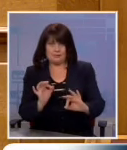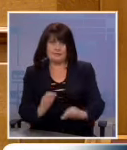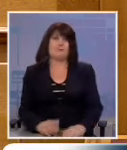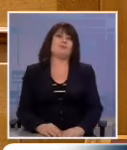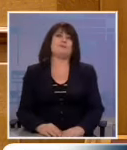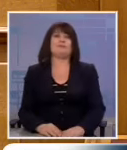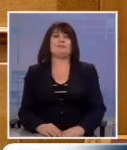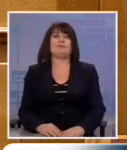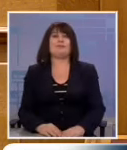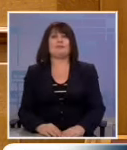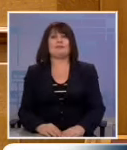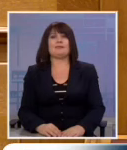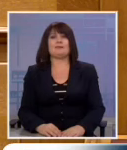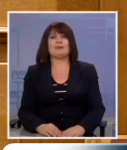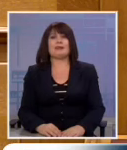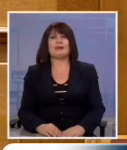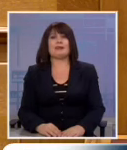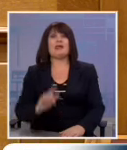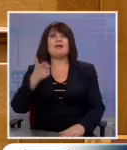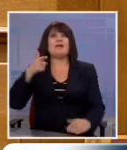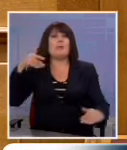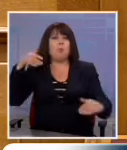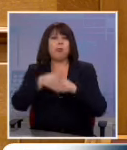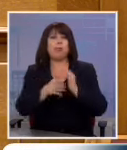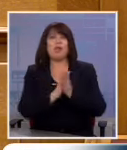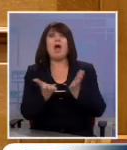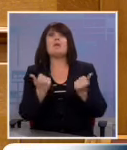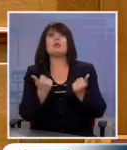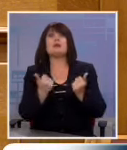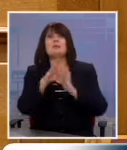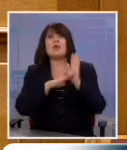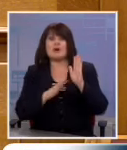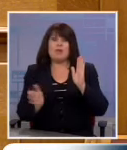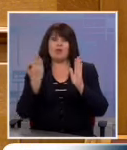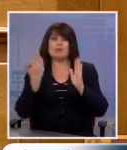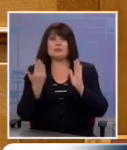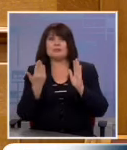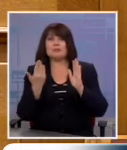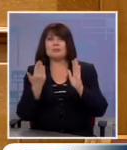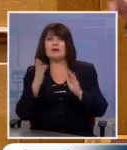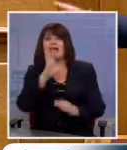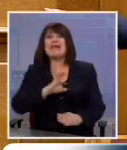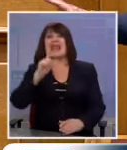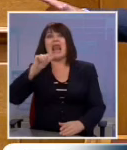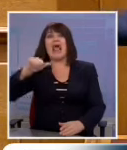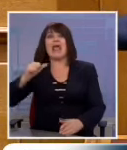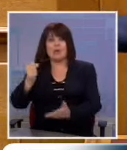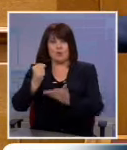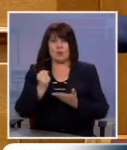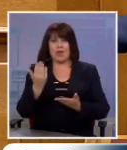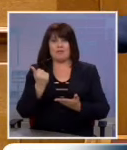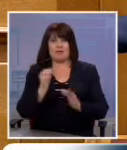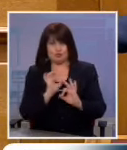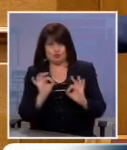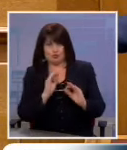Έχετε διασφαλίσει ότι δεν θα βρεθούμε σε κατάσταση πτωχεύσεως εκτός προγράμματος χωρίς ELA? Αυτό το έχετε